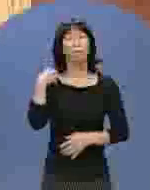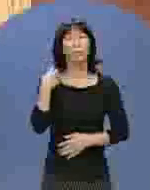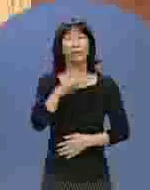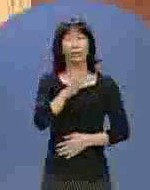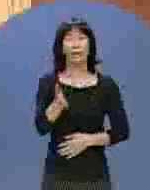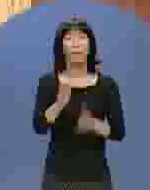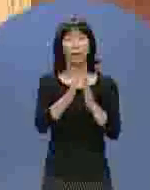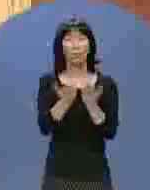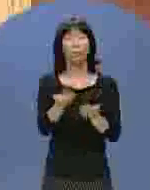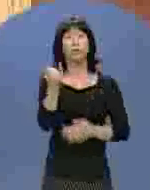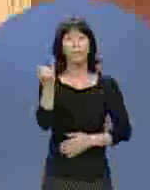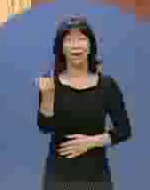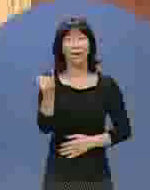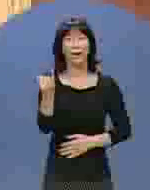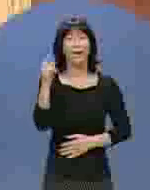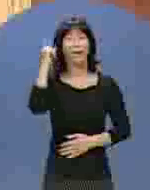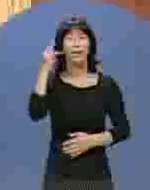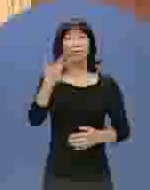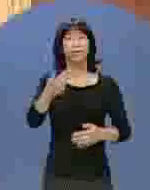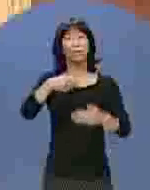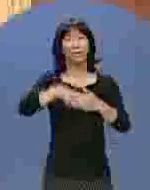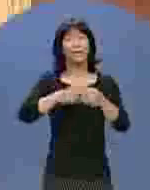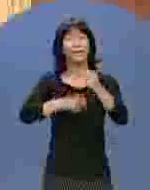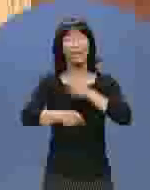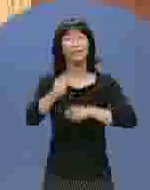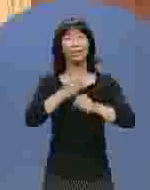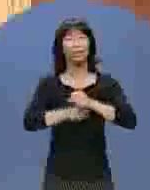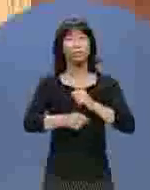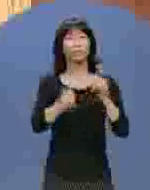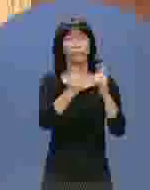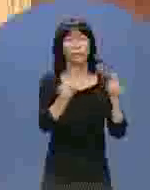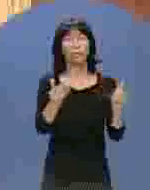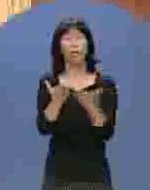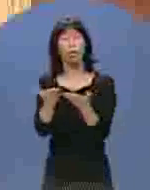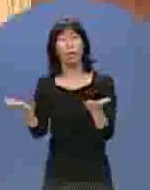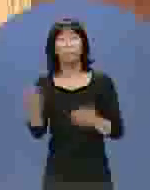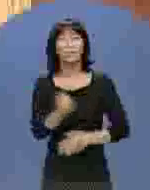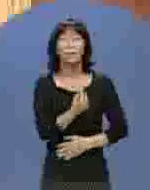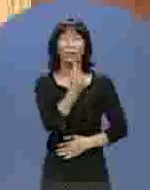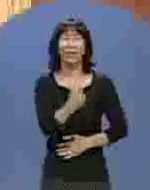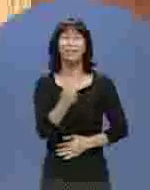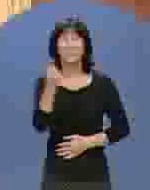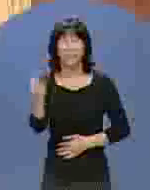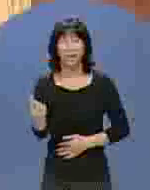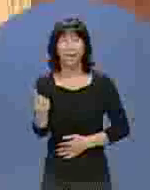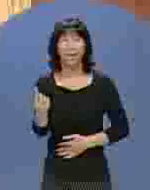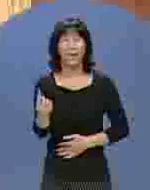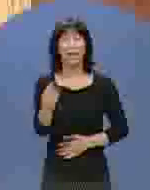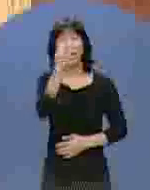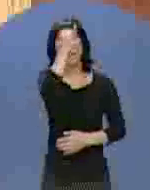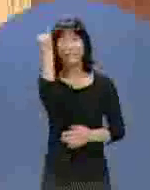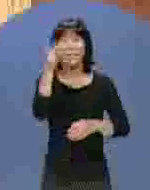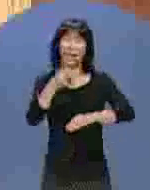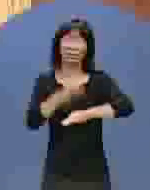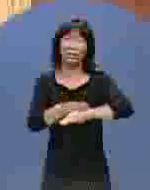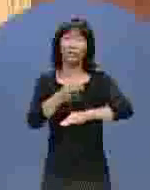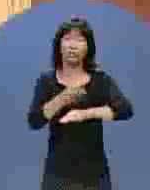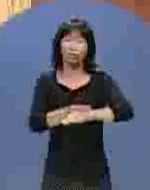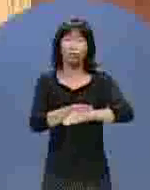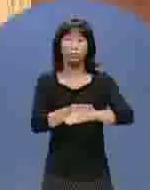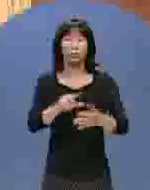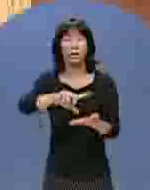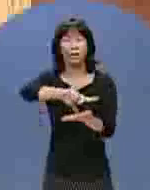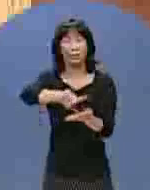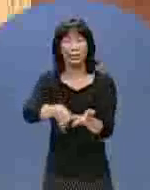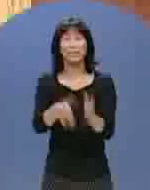本愛子さんが生駒市内で活躍されている人やお店を訪ね、知恵や技術、地域